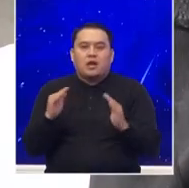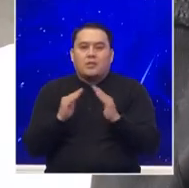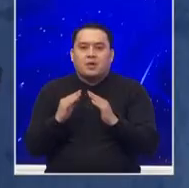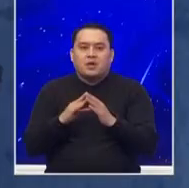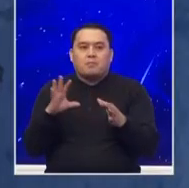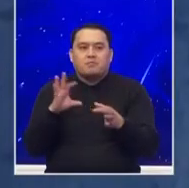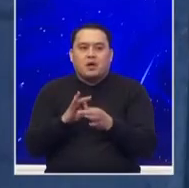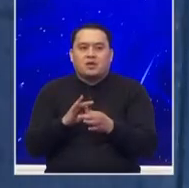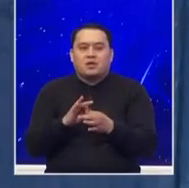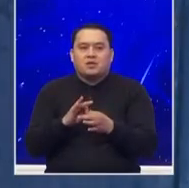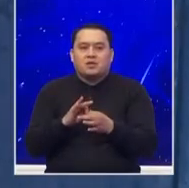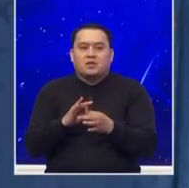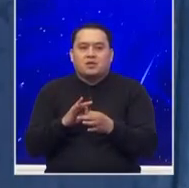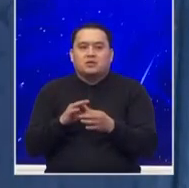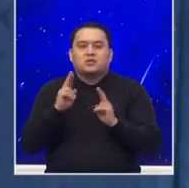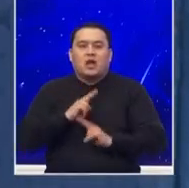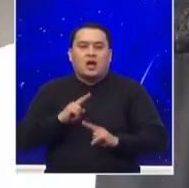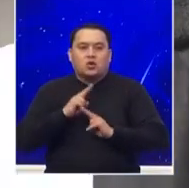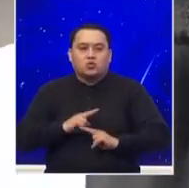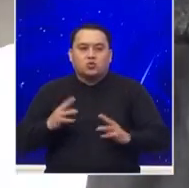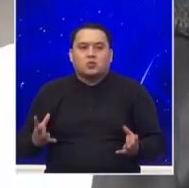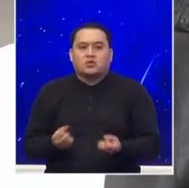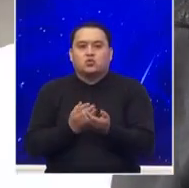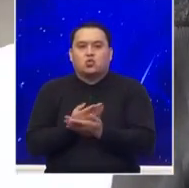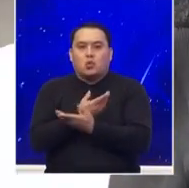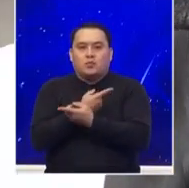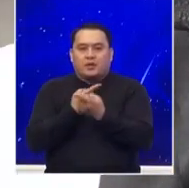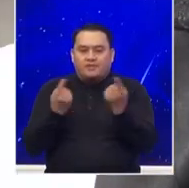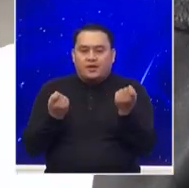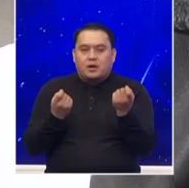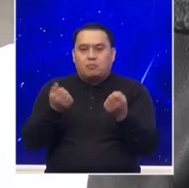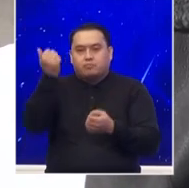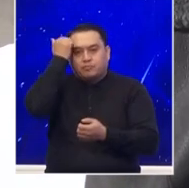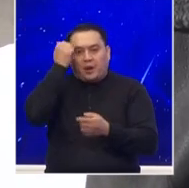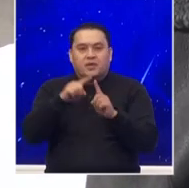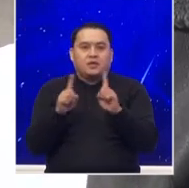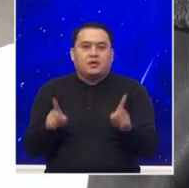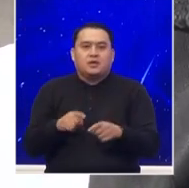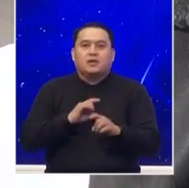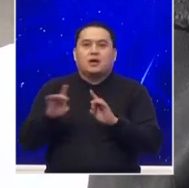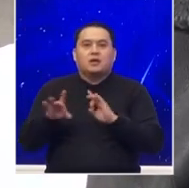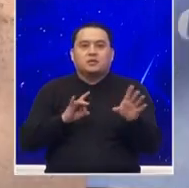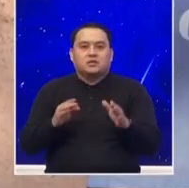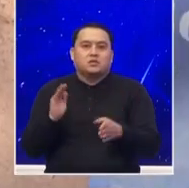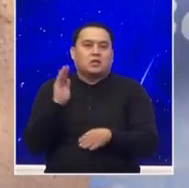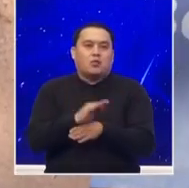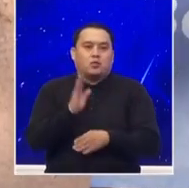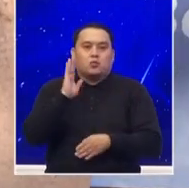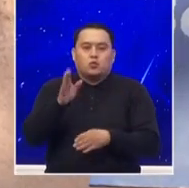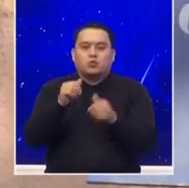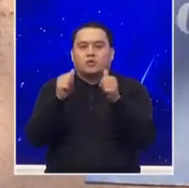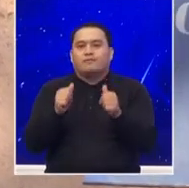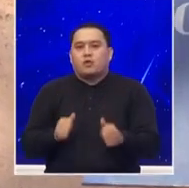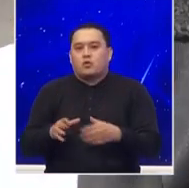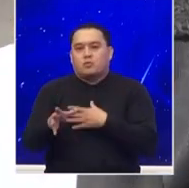не подключены, подключились. Сотрудники ЧС до этого давали памятки, развешали. Сейчас дополнительно будем вешать.